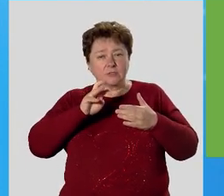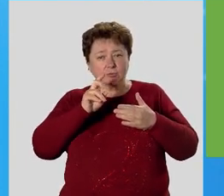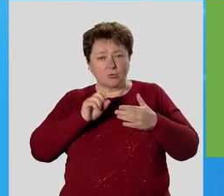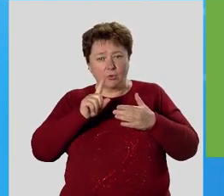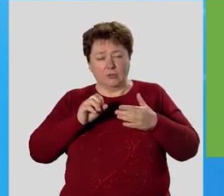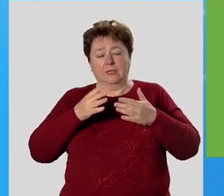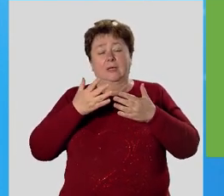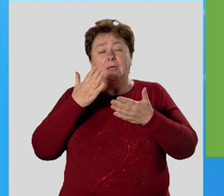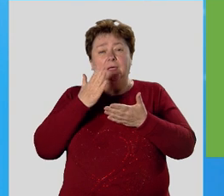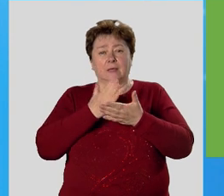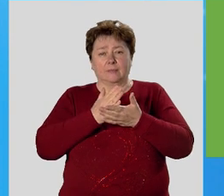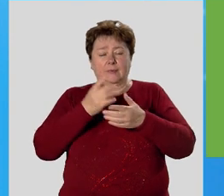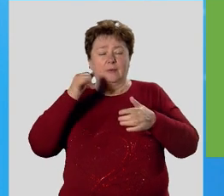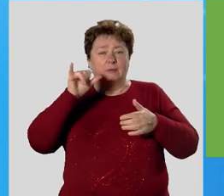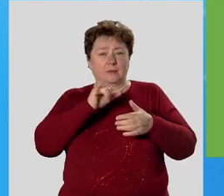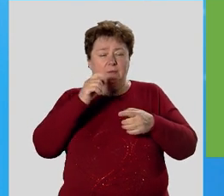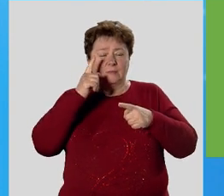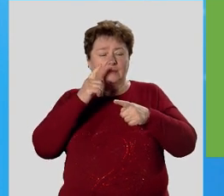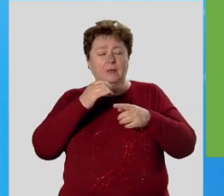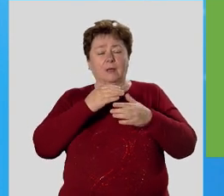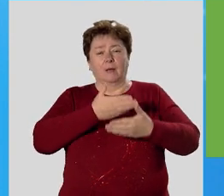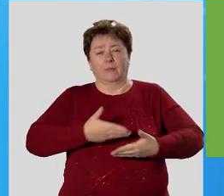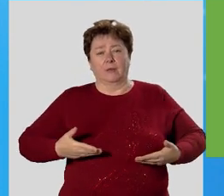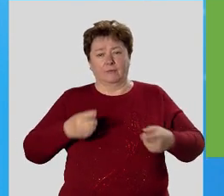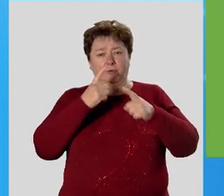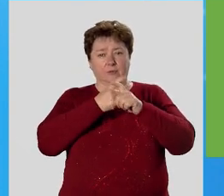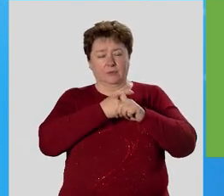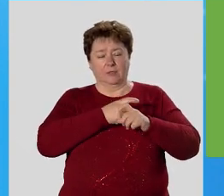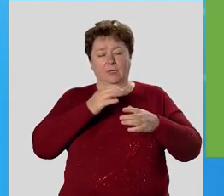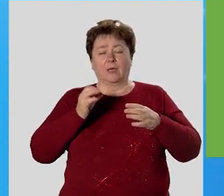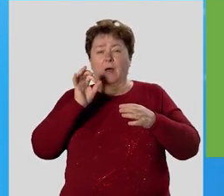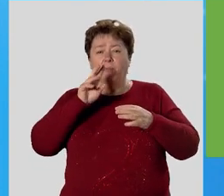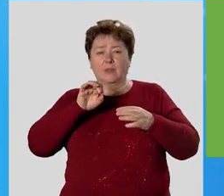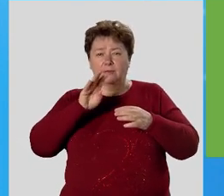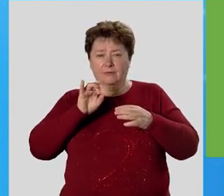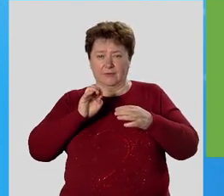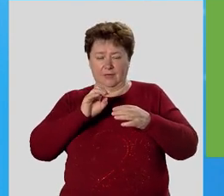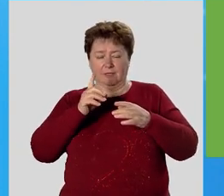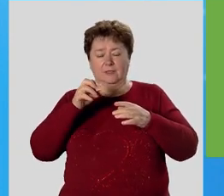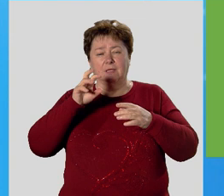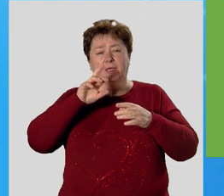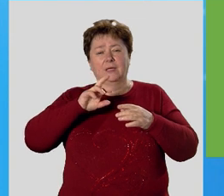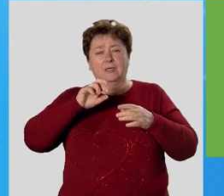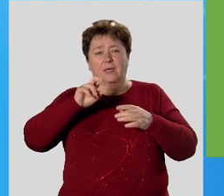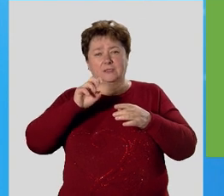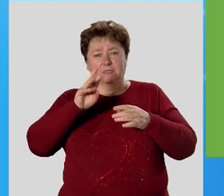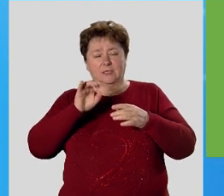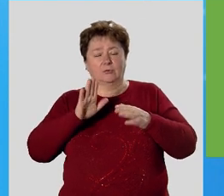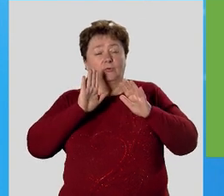имел Y-половую хромосому и оплодотворяет яйцеклетку, которая может иметь